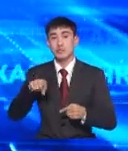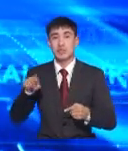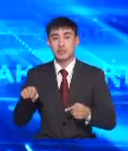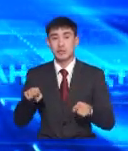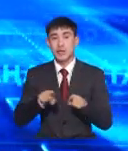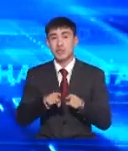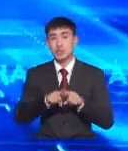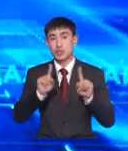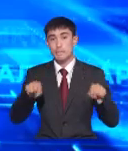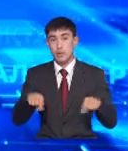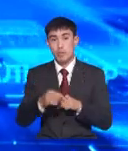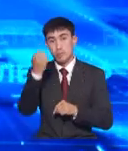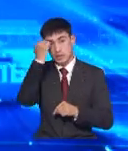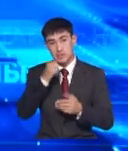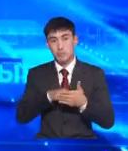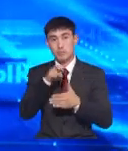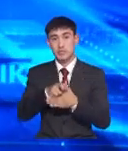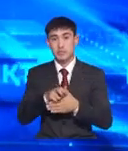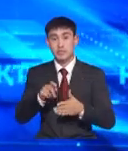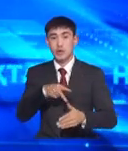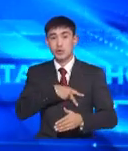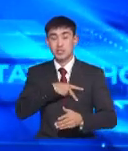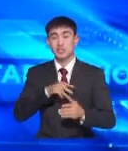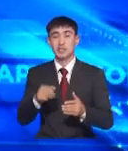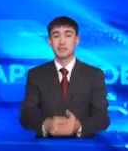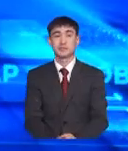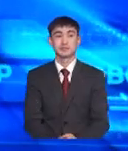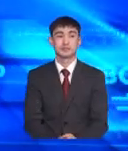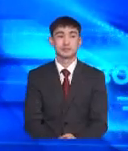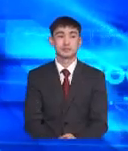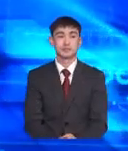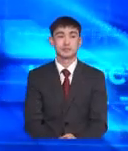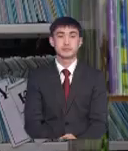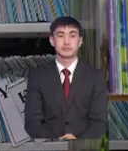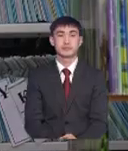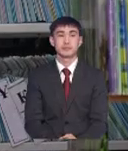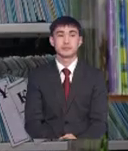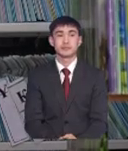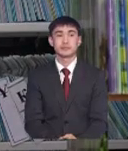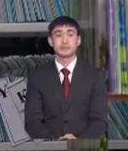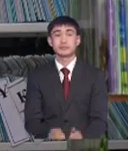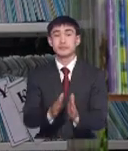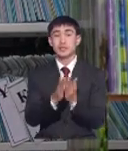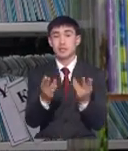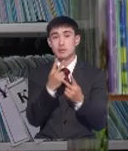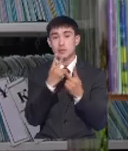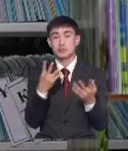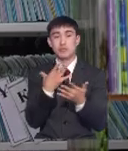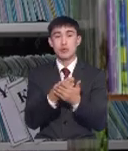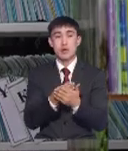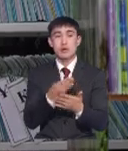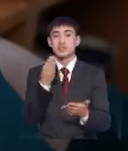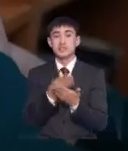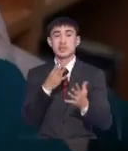номинациях а также дипломы благодарственные письма и нагрудные знаки представляют собой